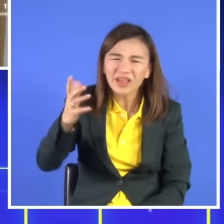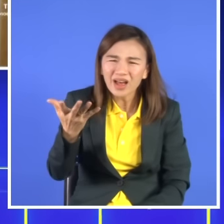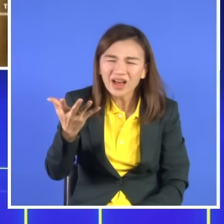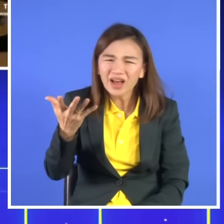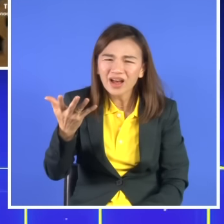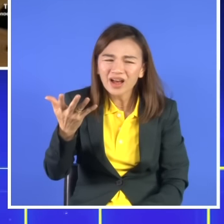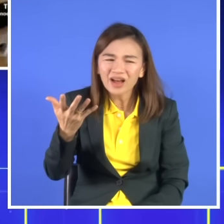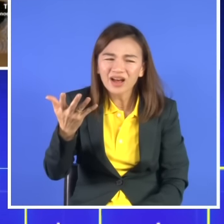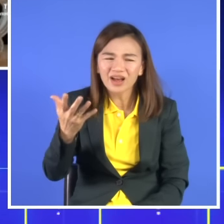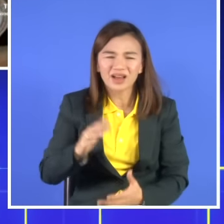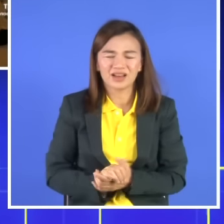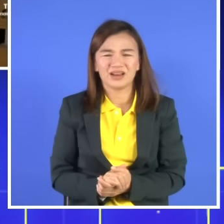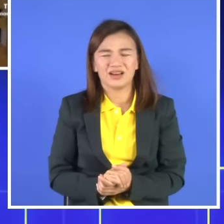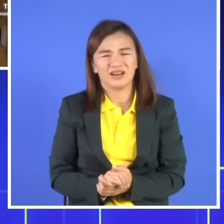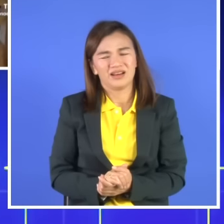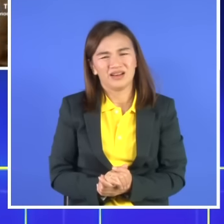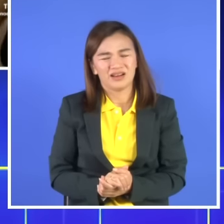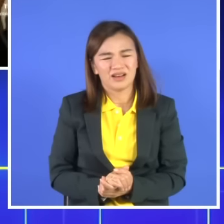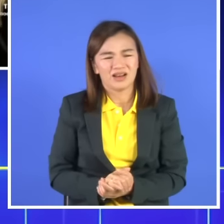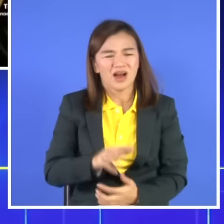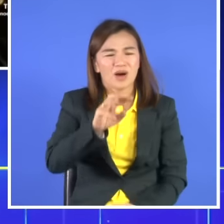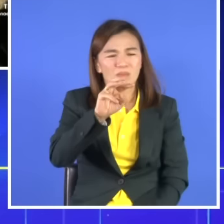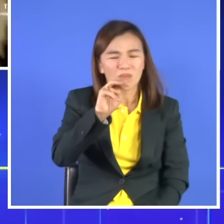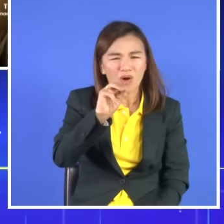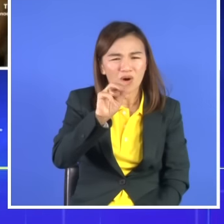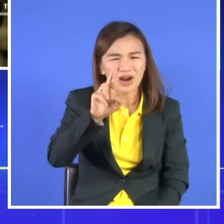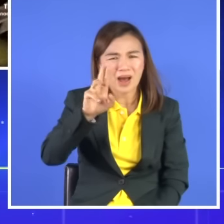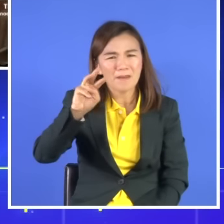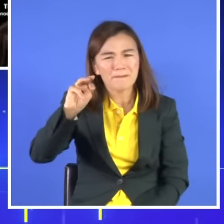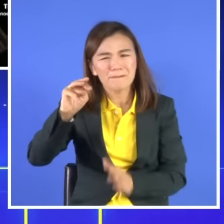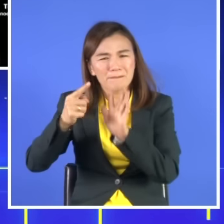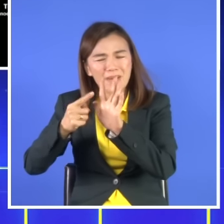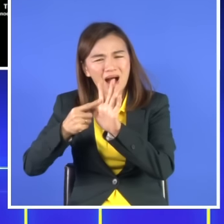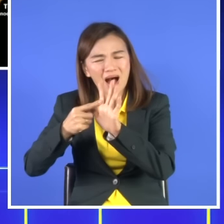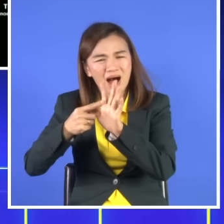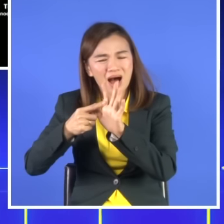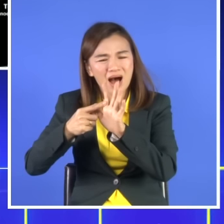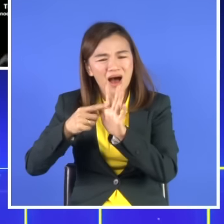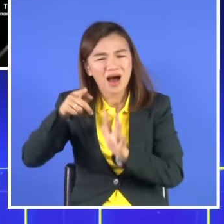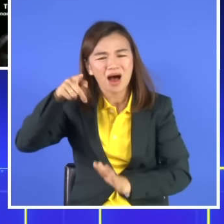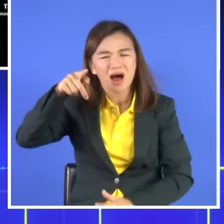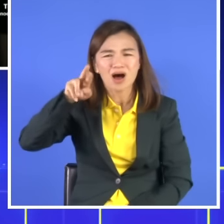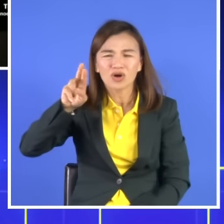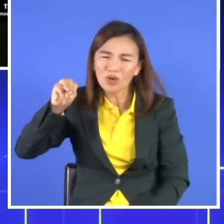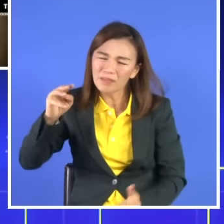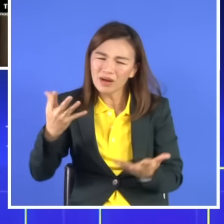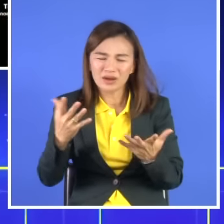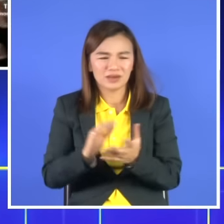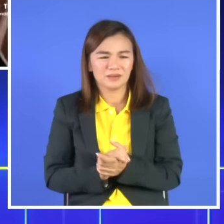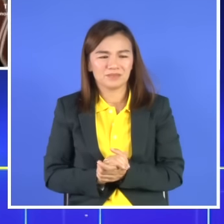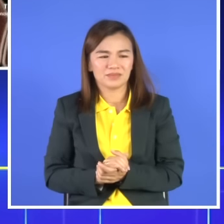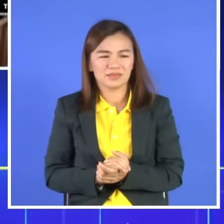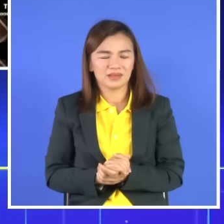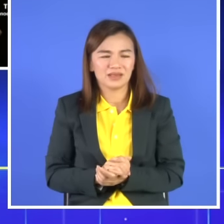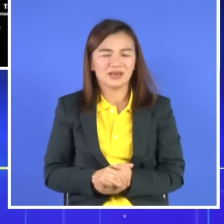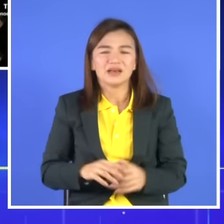กหรือ เปล่ามรมารกแล้วมันก็ไม่ได้ความไงความหมายคืออะไรอะ ใช่ไม่ใช่เป็นภาษาไทยสองจะอ่านว่าส